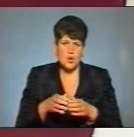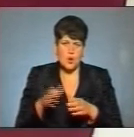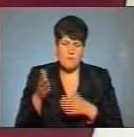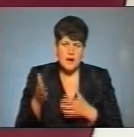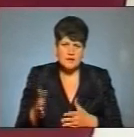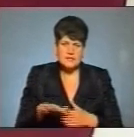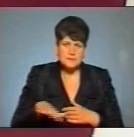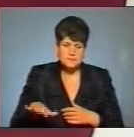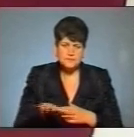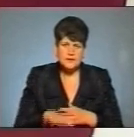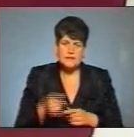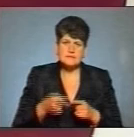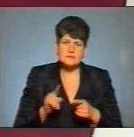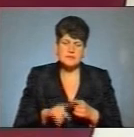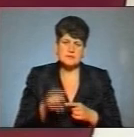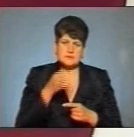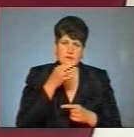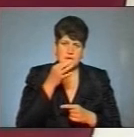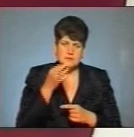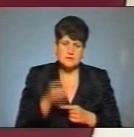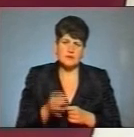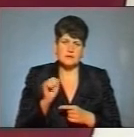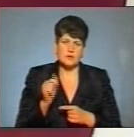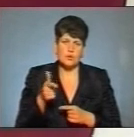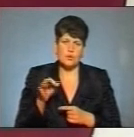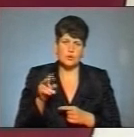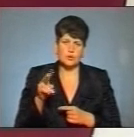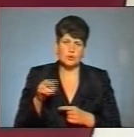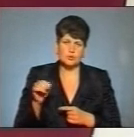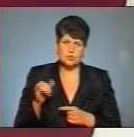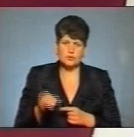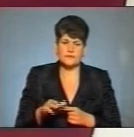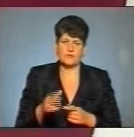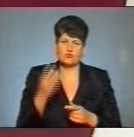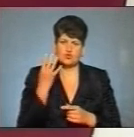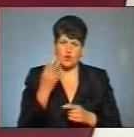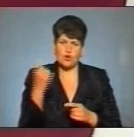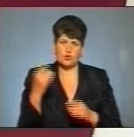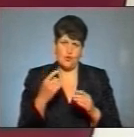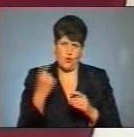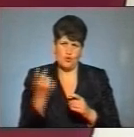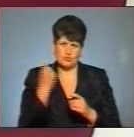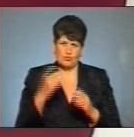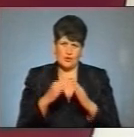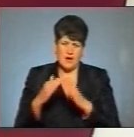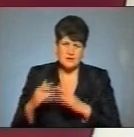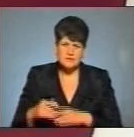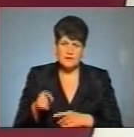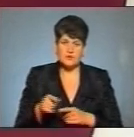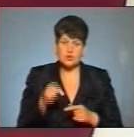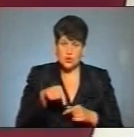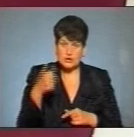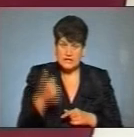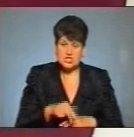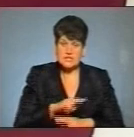заступник голови спілки пасічників Чортківського району Андрій Голодун. За його словами, у 4 господарствах місцевих пасічників цього тижня